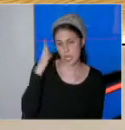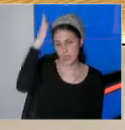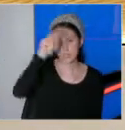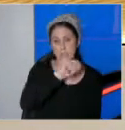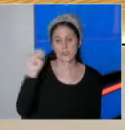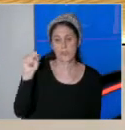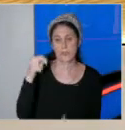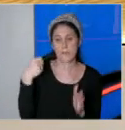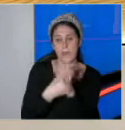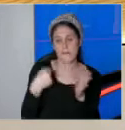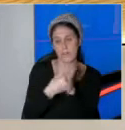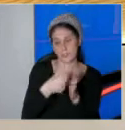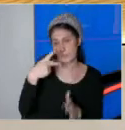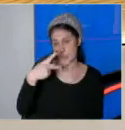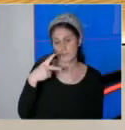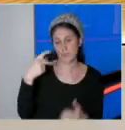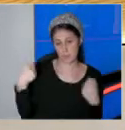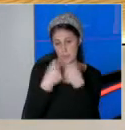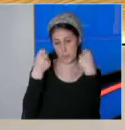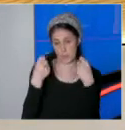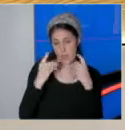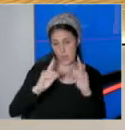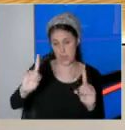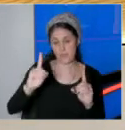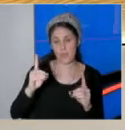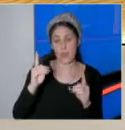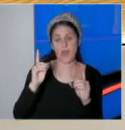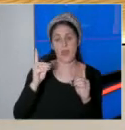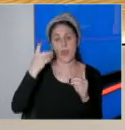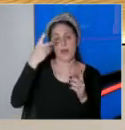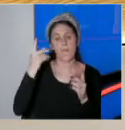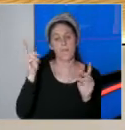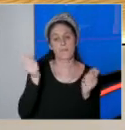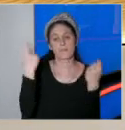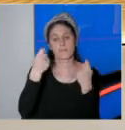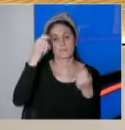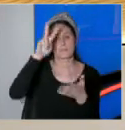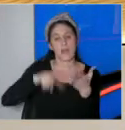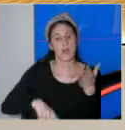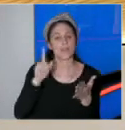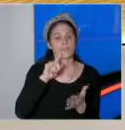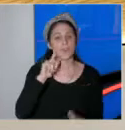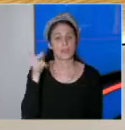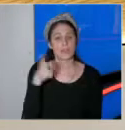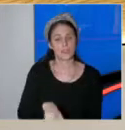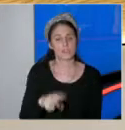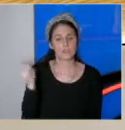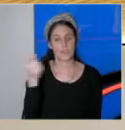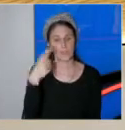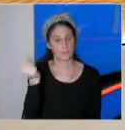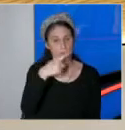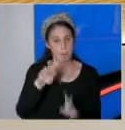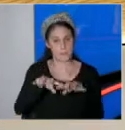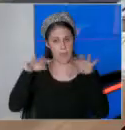של טופורובסקי בתאונות הדרכים והמיזם שיצר הקראת שמות הנספים בכבישים במליאת הכנסת מדי שבוע. בואו נראה את הדברים